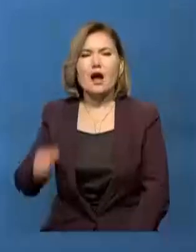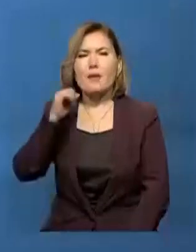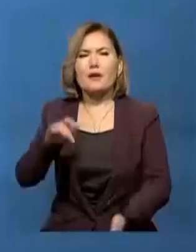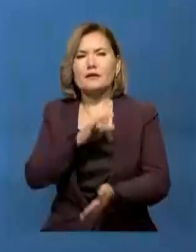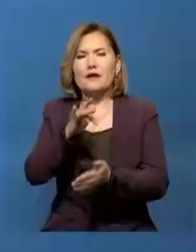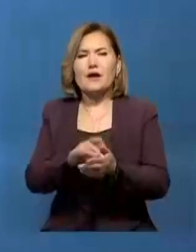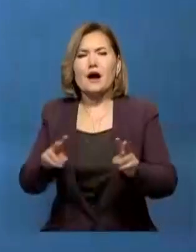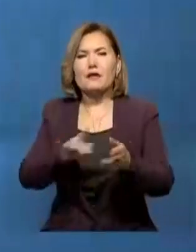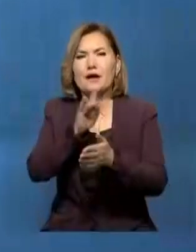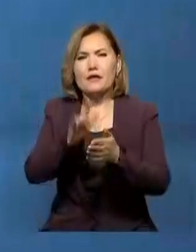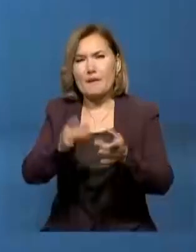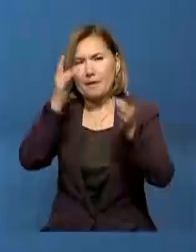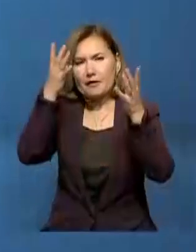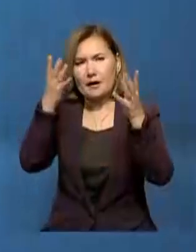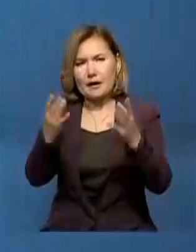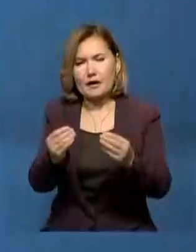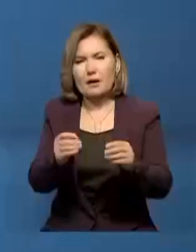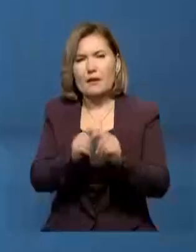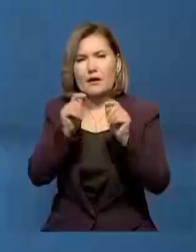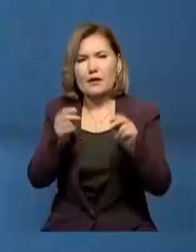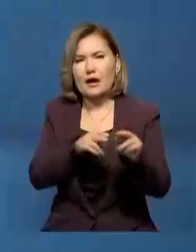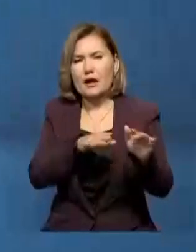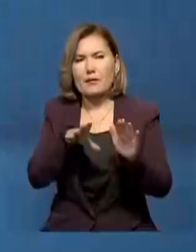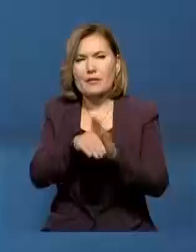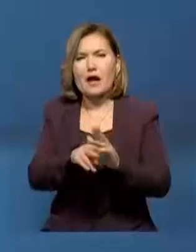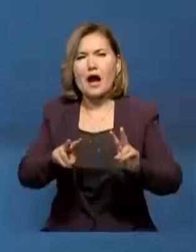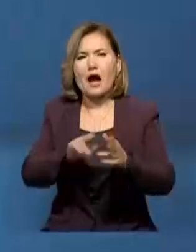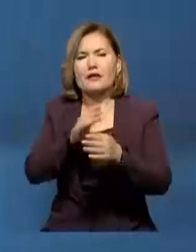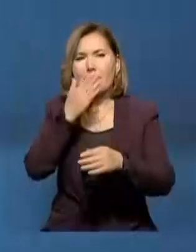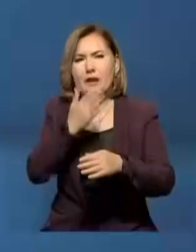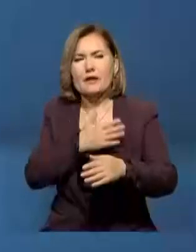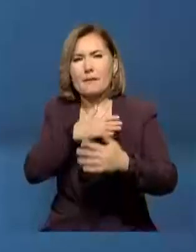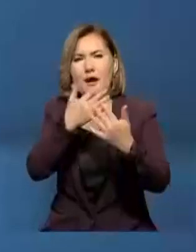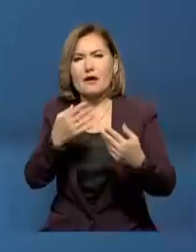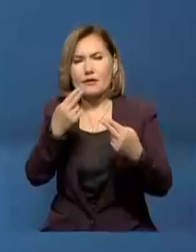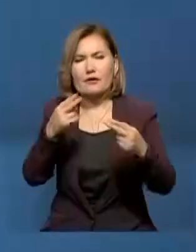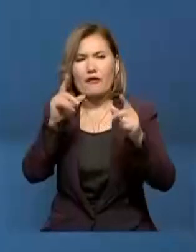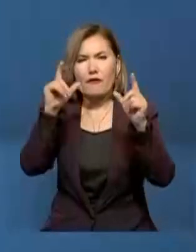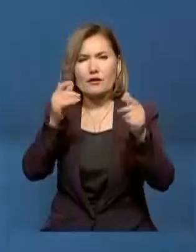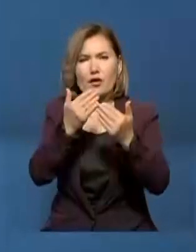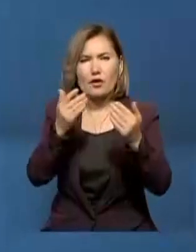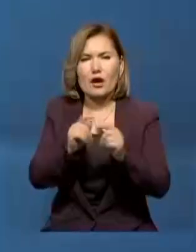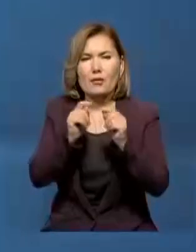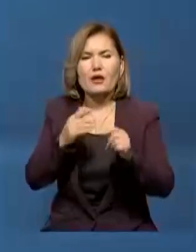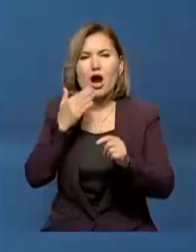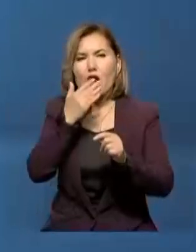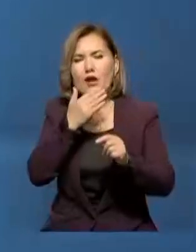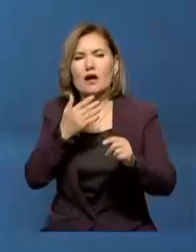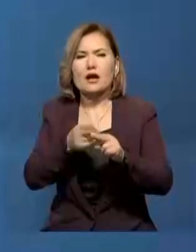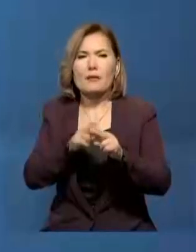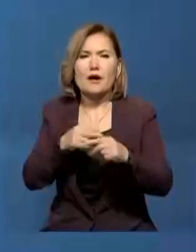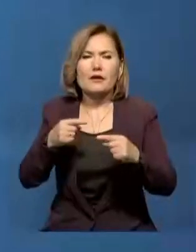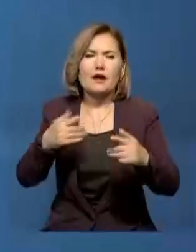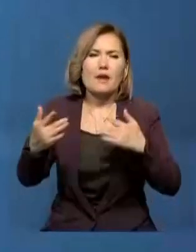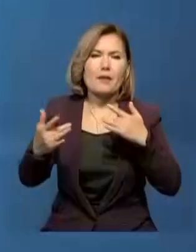Мәскеуде Астананың мәдениет күндері аталып өтті. Іс-шара аясында Астана менің махаббатым атты фотокөрме ашылып, ұлттық фольклорлық мюзикл